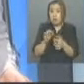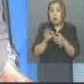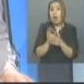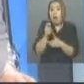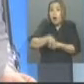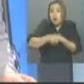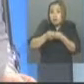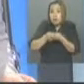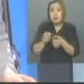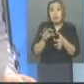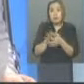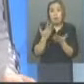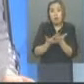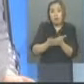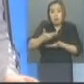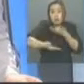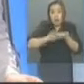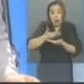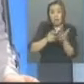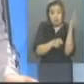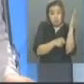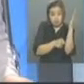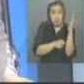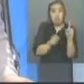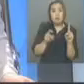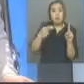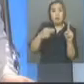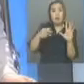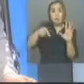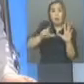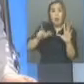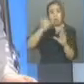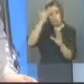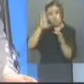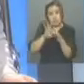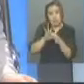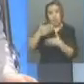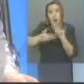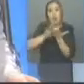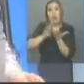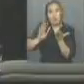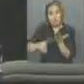คายาง 15,000 ล้านบาทแก้ไขปัญหาราคายางตกต่ำค่ะโดยคาดว่าจะเริ่มดำเนินการ